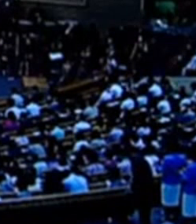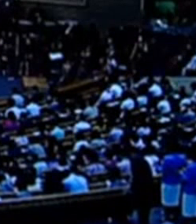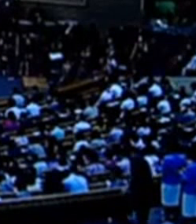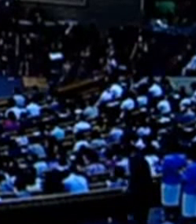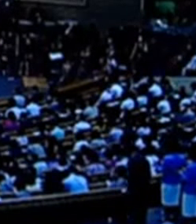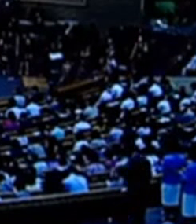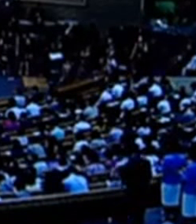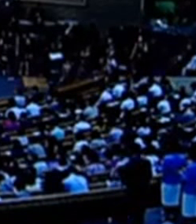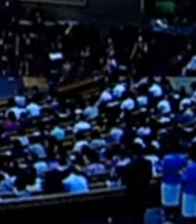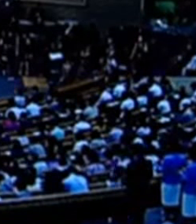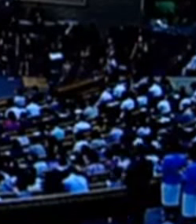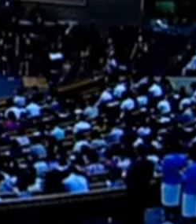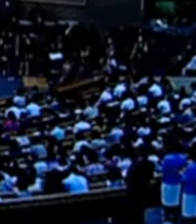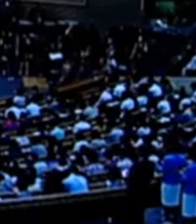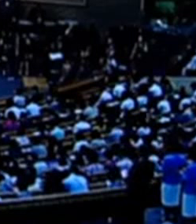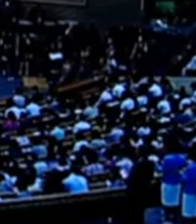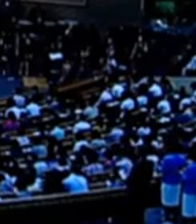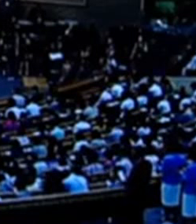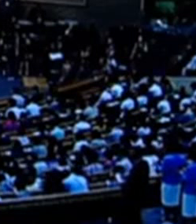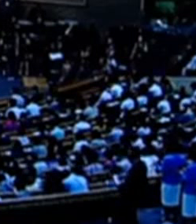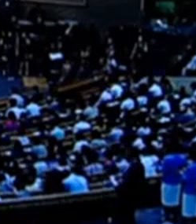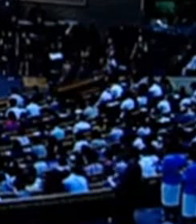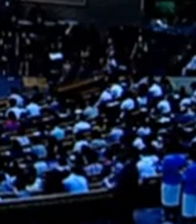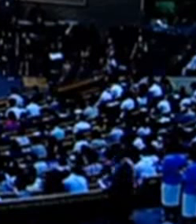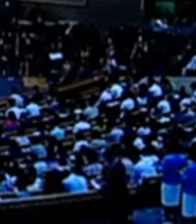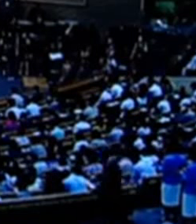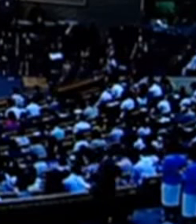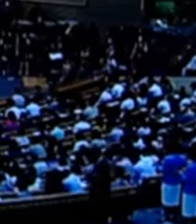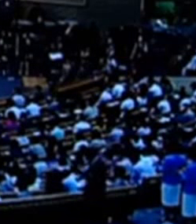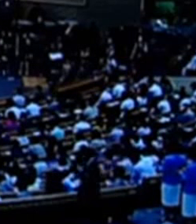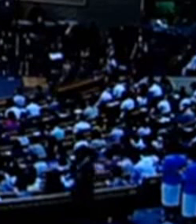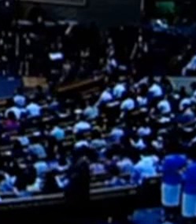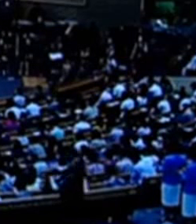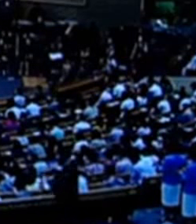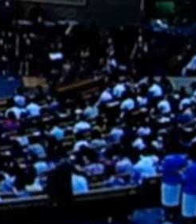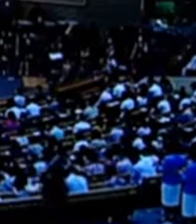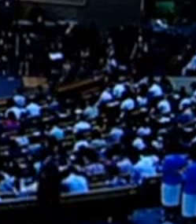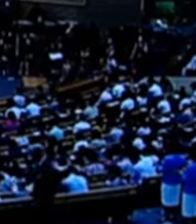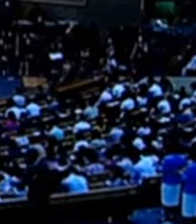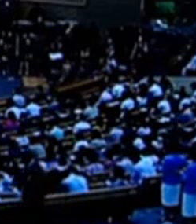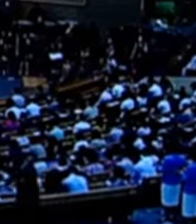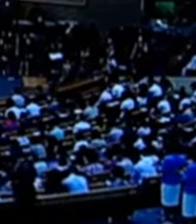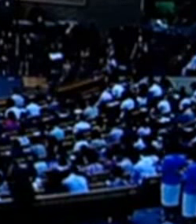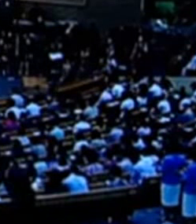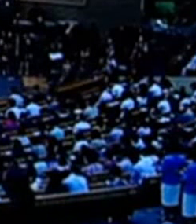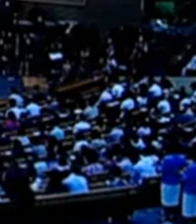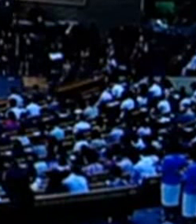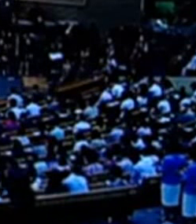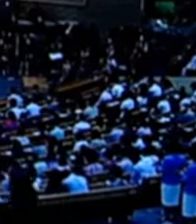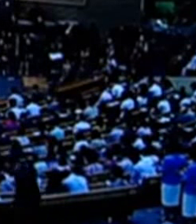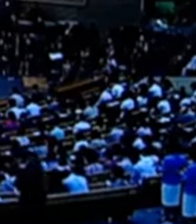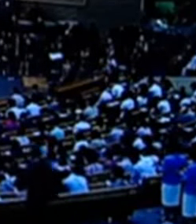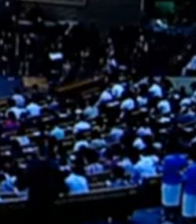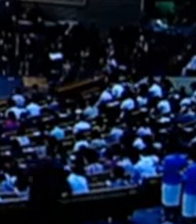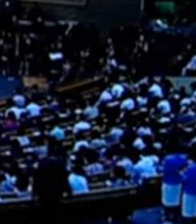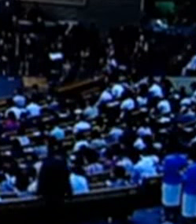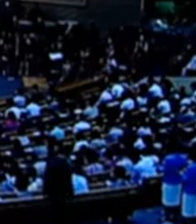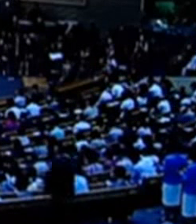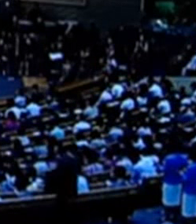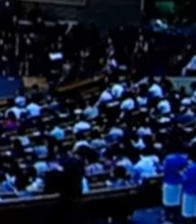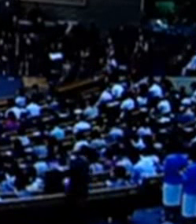살게 해주시고 용서하고 사랑하며 살게 해주시기를 원합니다. 주님 감사합니다. 아버지,